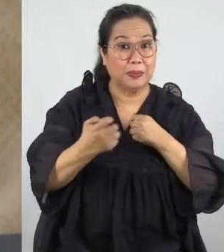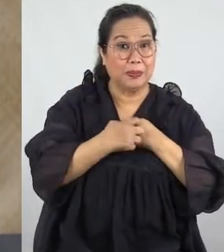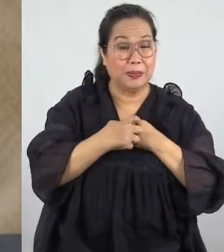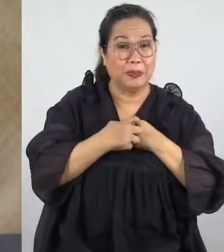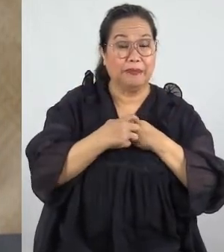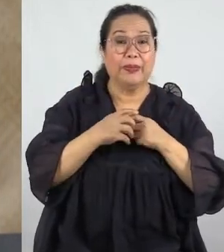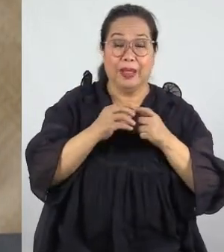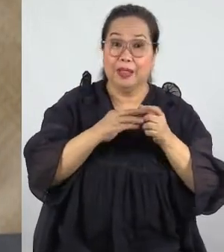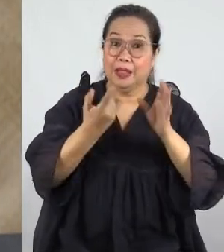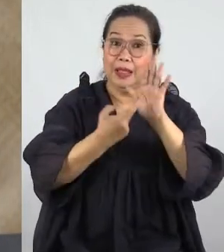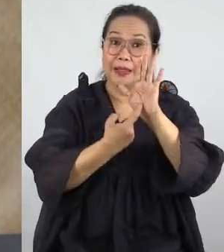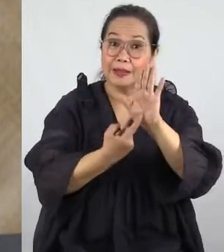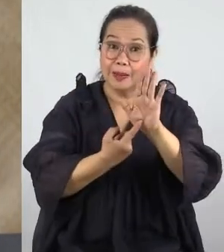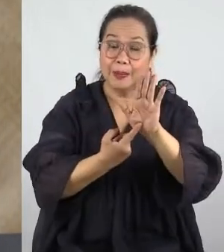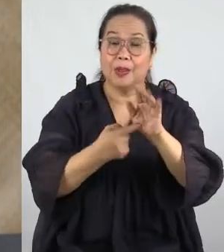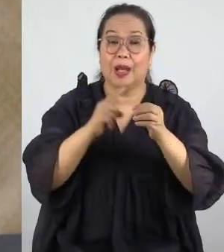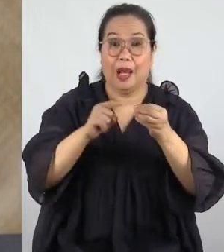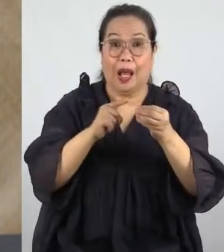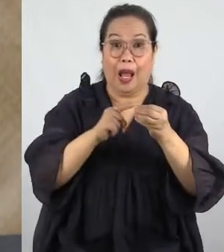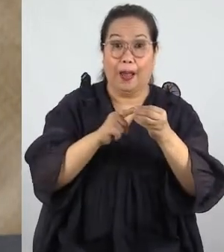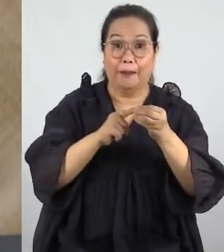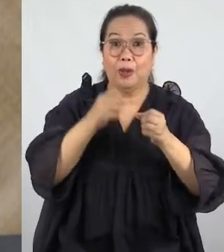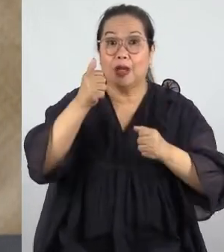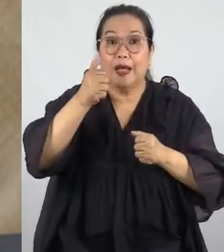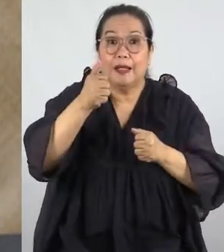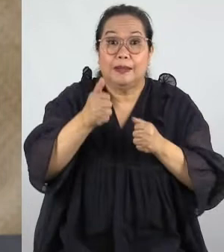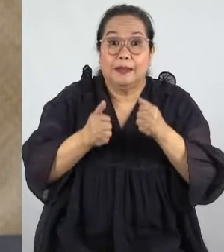Ang nilalarawan dito ay isang mananakbo